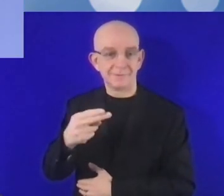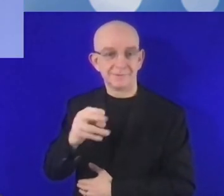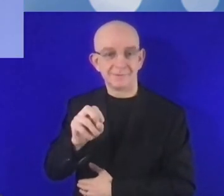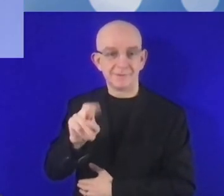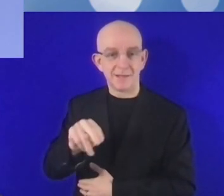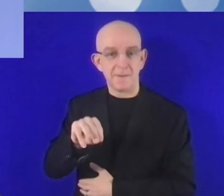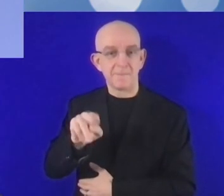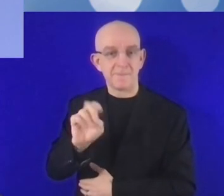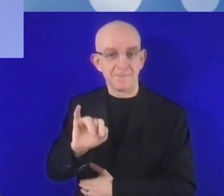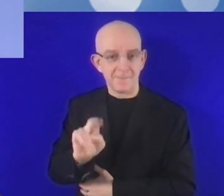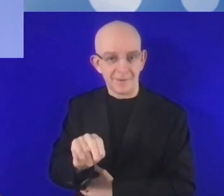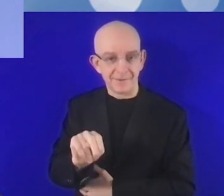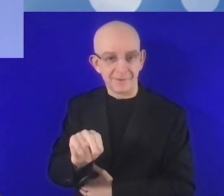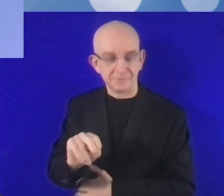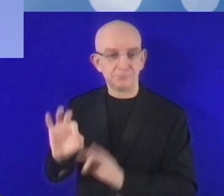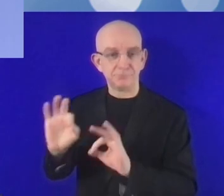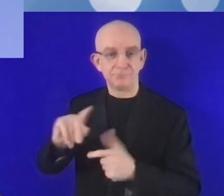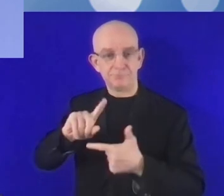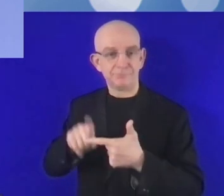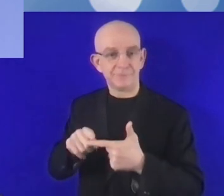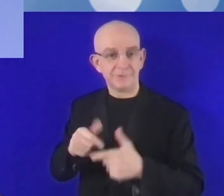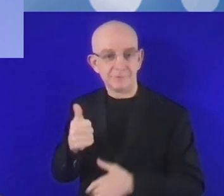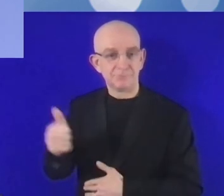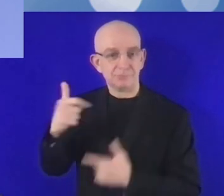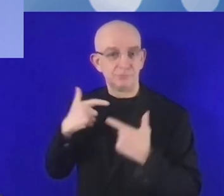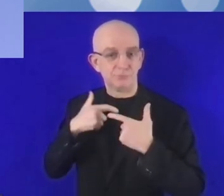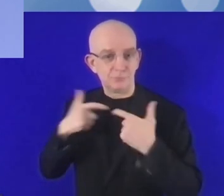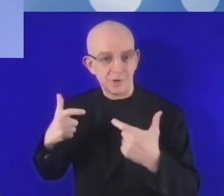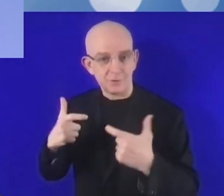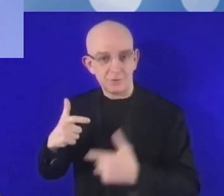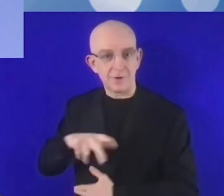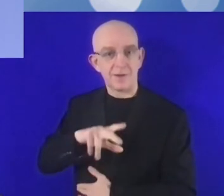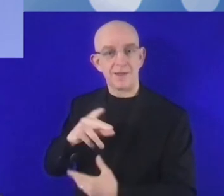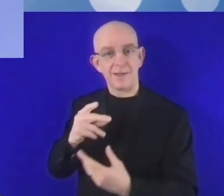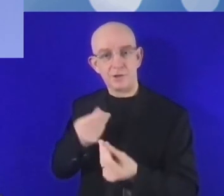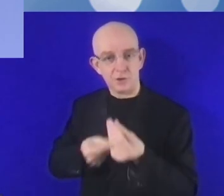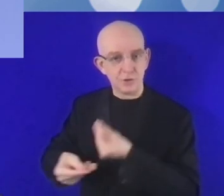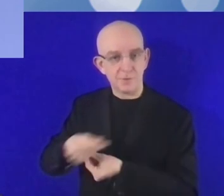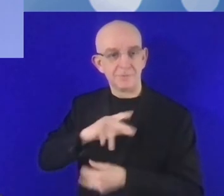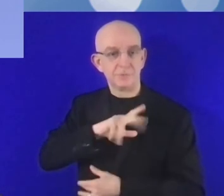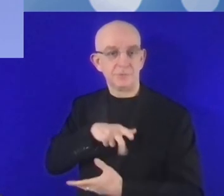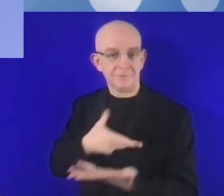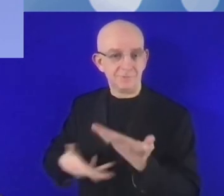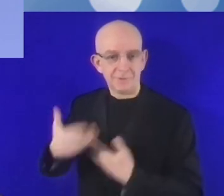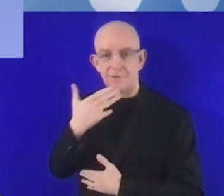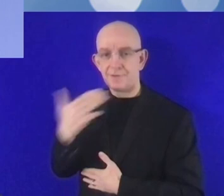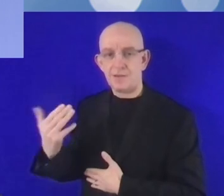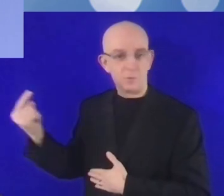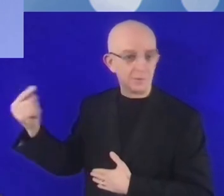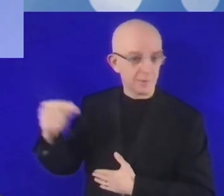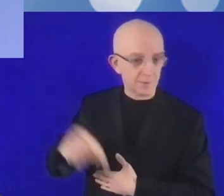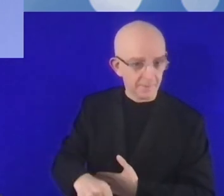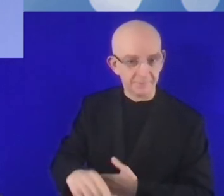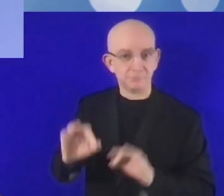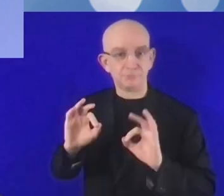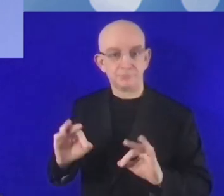事务发展秘书长。非常感谢和我们在一起的参加这次卡托维茨